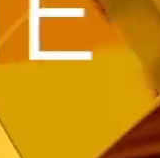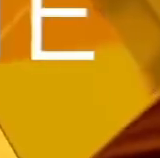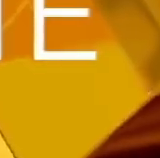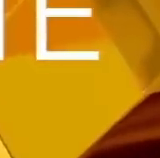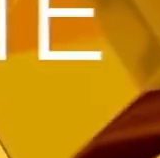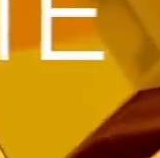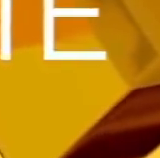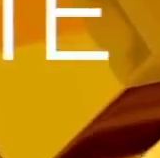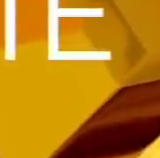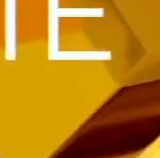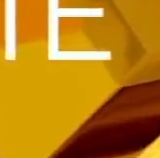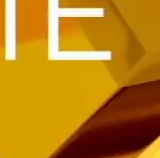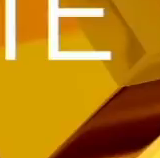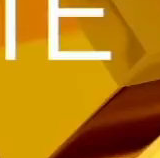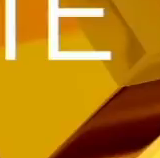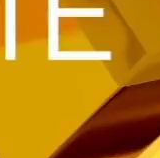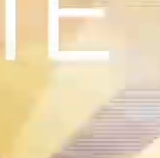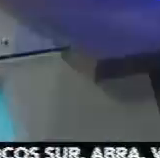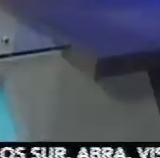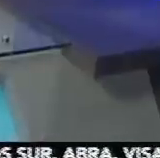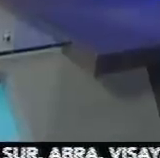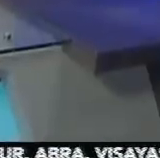oras.